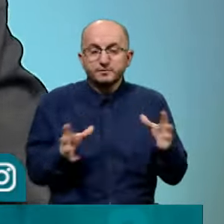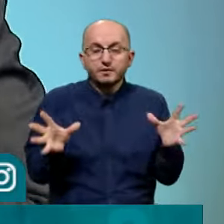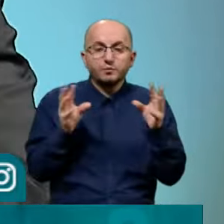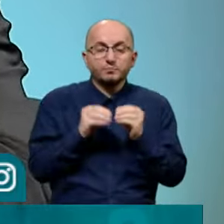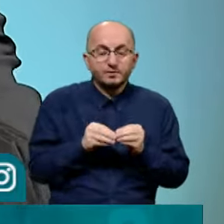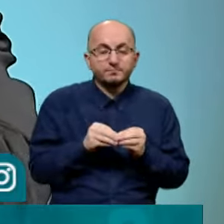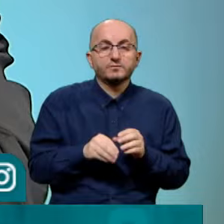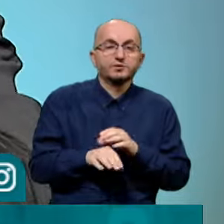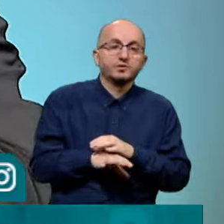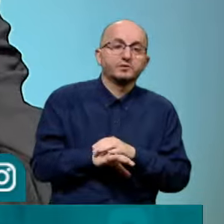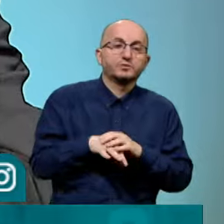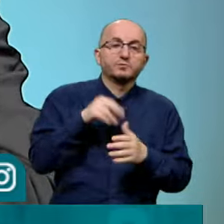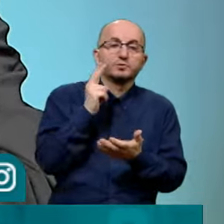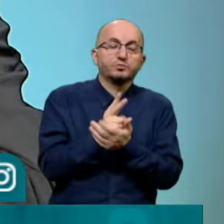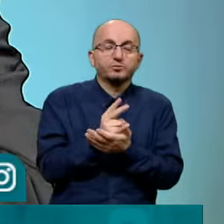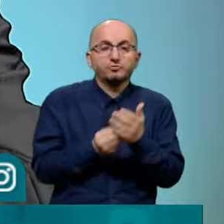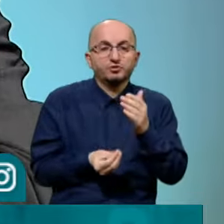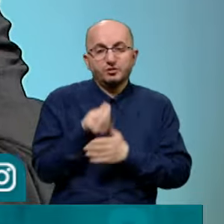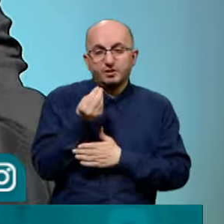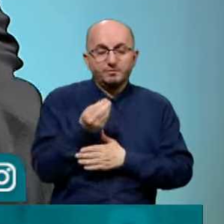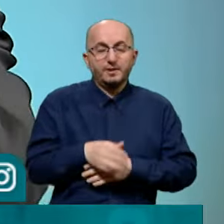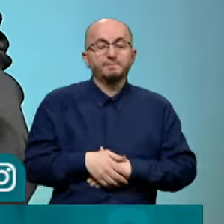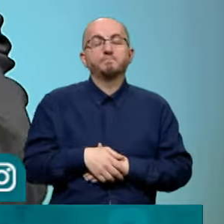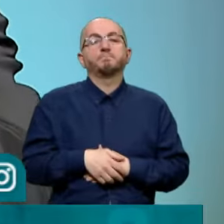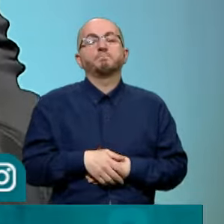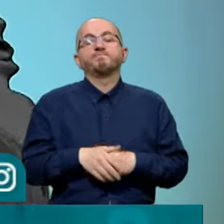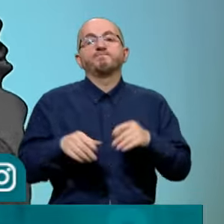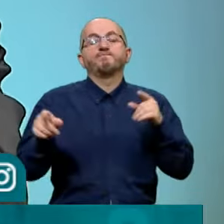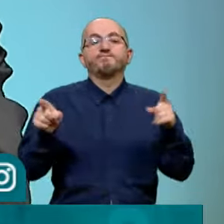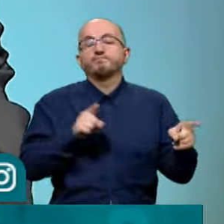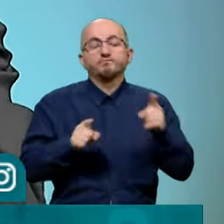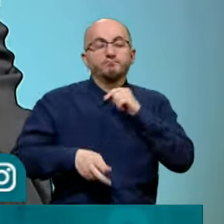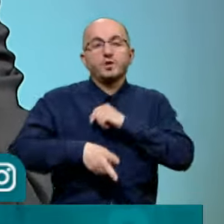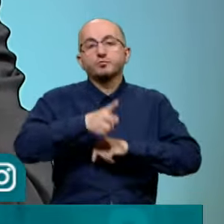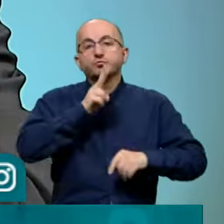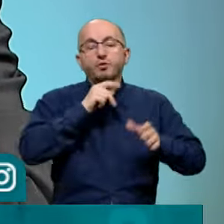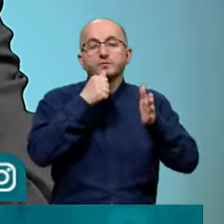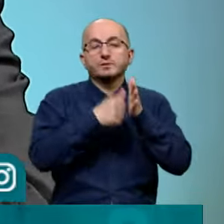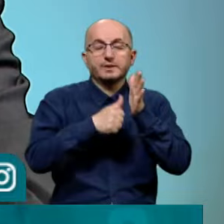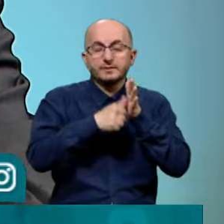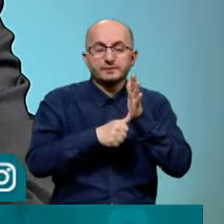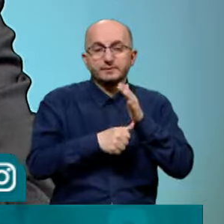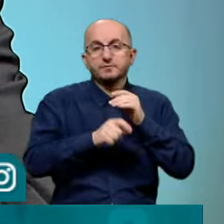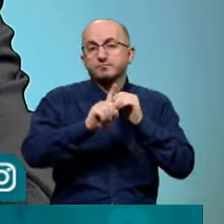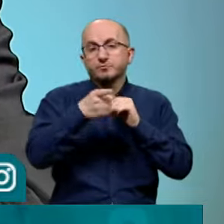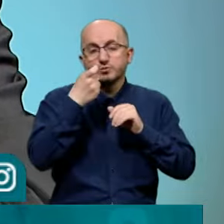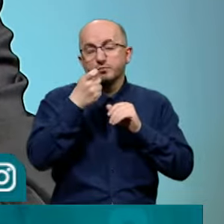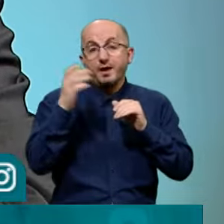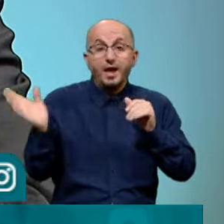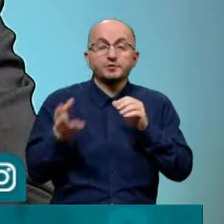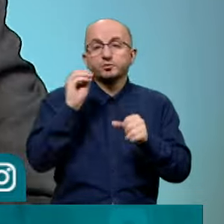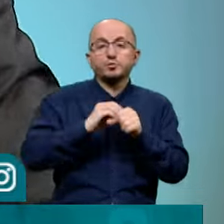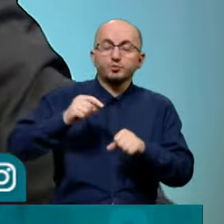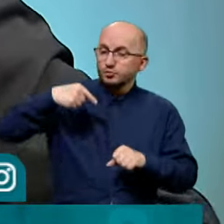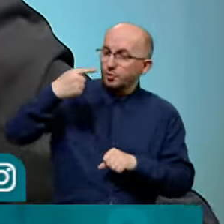toplayıp içerisinden bir hüküm çıkartma. Veya hangisi son tarihli ise o son tarihliyi bulup en son